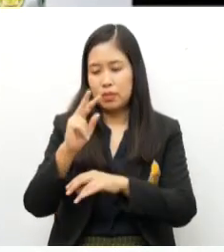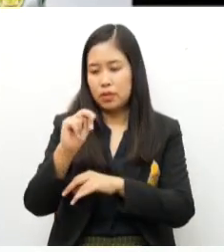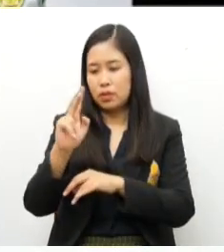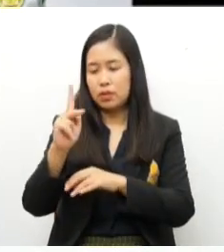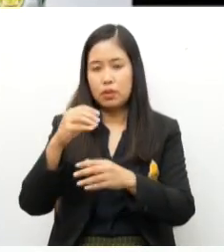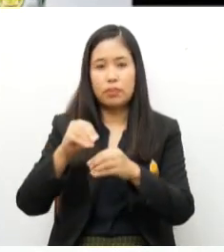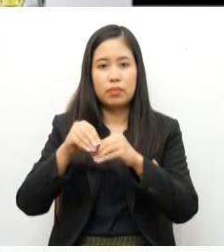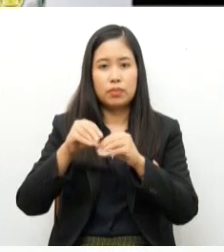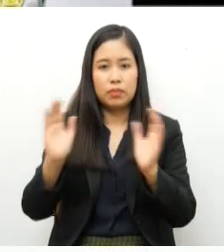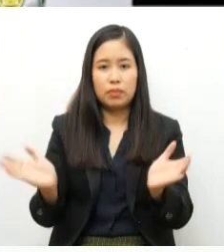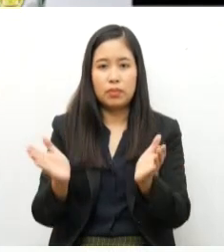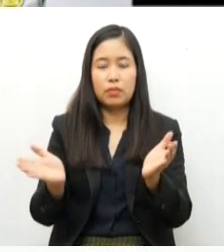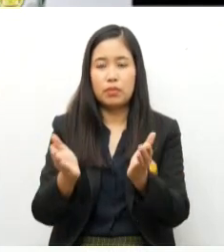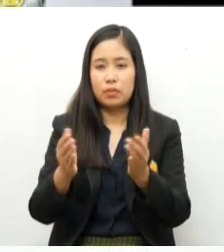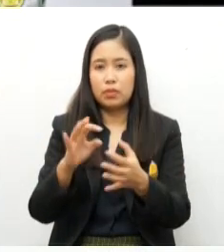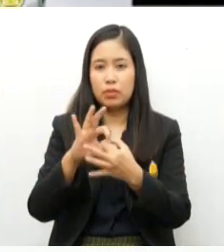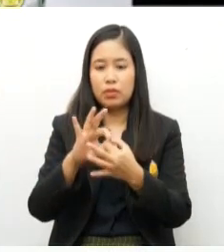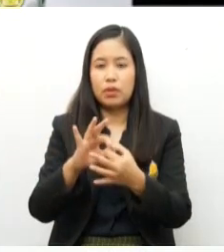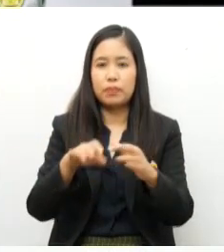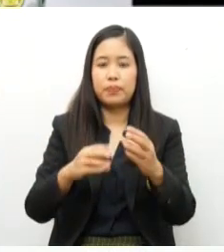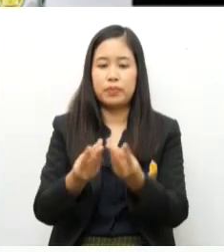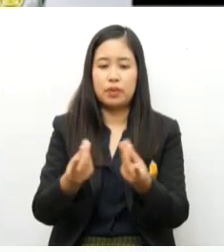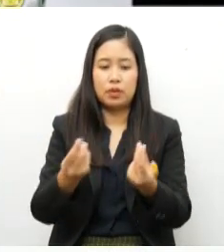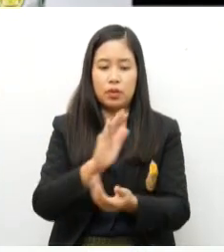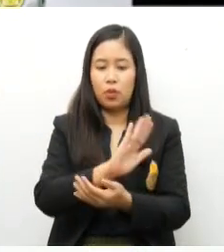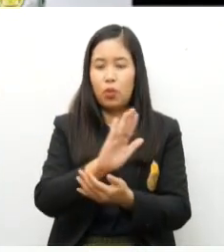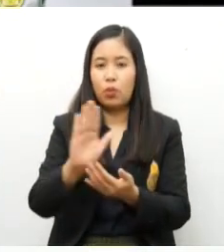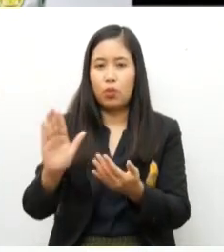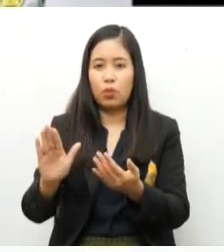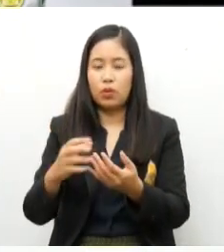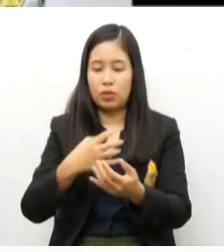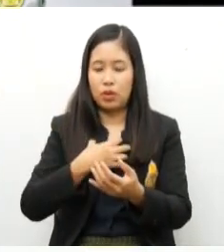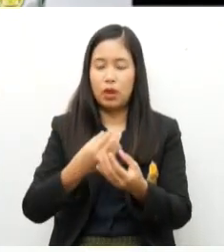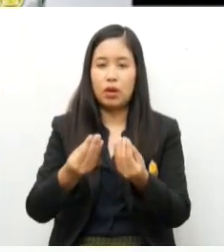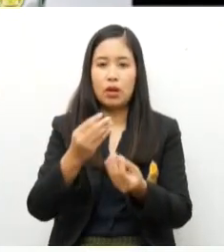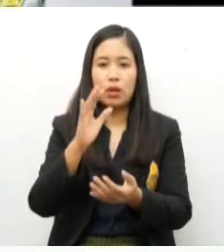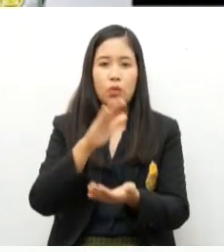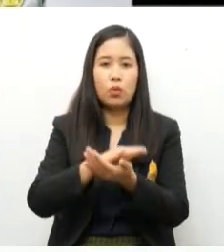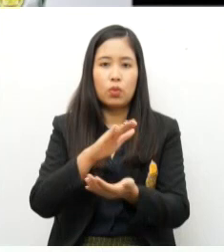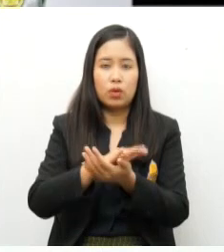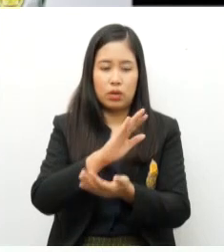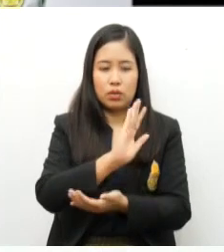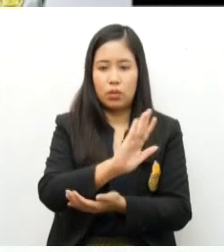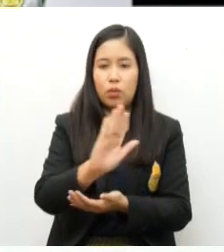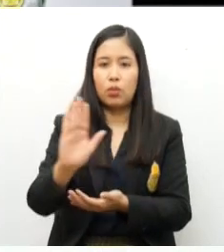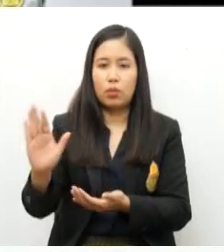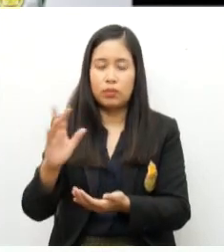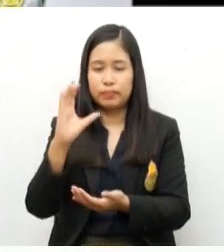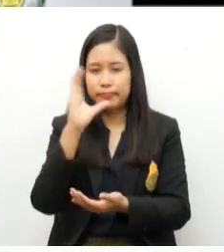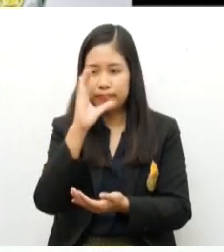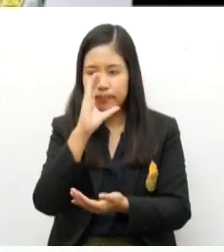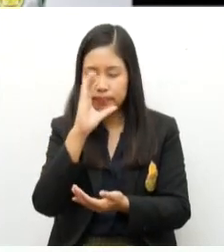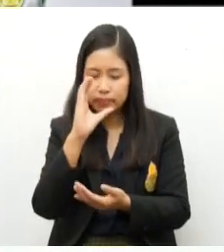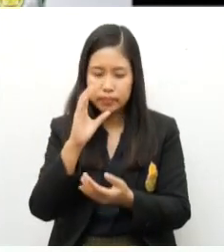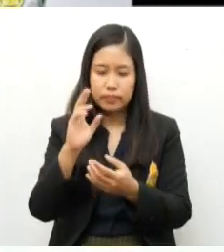ริบทของแต่ละพื้นที่นะครับก็อยากให้ทุกโรงเรียนนะครับได้แสวงหาซึ่งผมคิดว่าสิ่งเหล่านี้จะไปตอบโจทย์ในเรื่